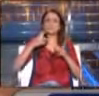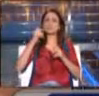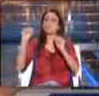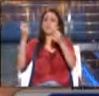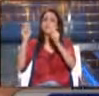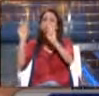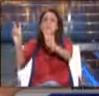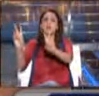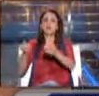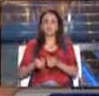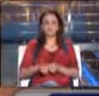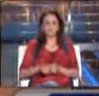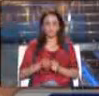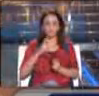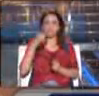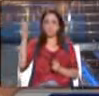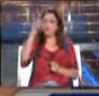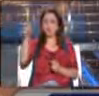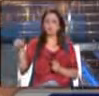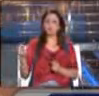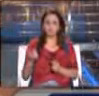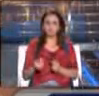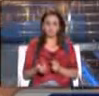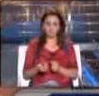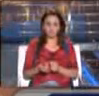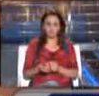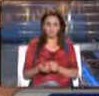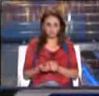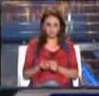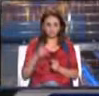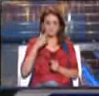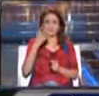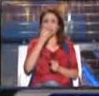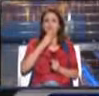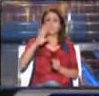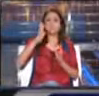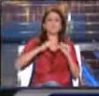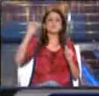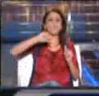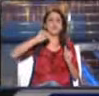الماتش وشايفين ان دول غلط، وايه اللي بيعملوه دوت؟ تشويه صوره مصر عند